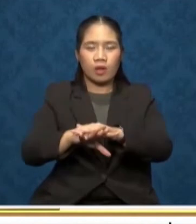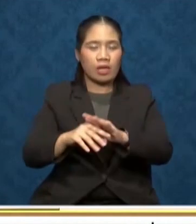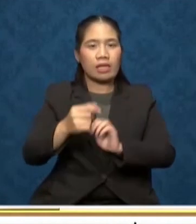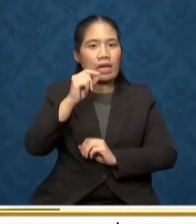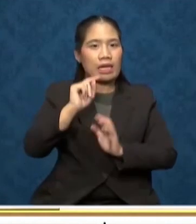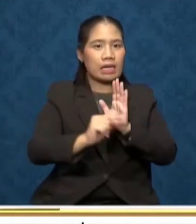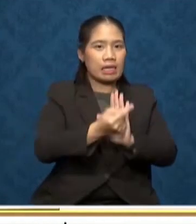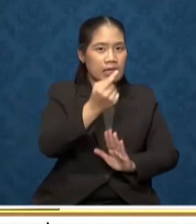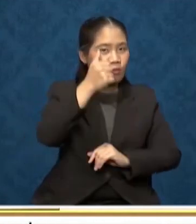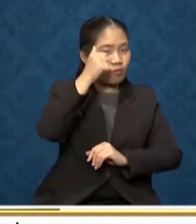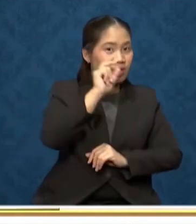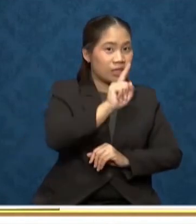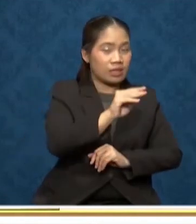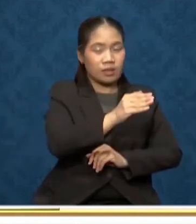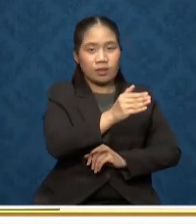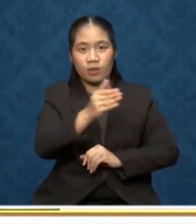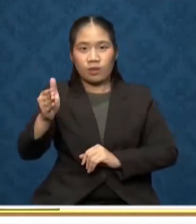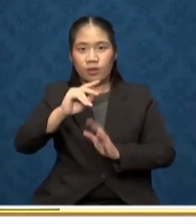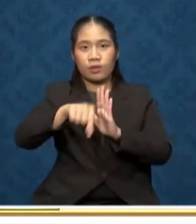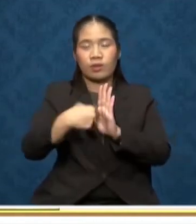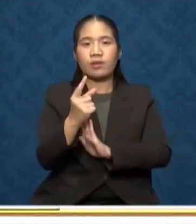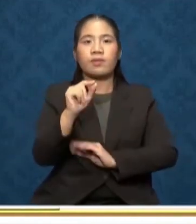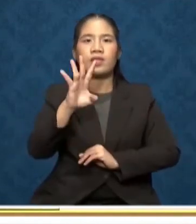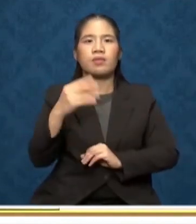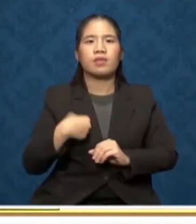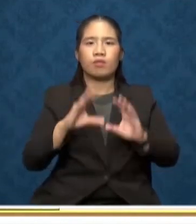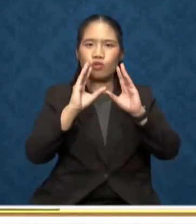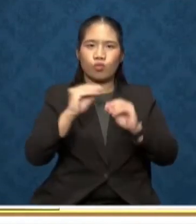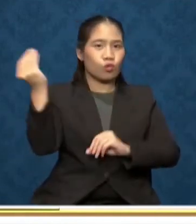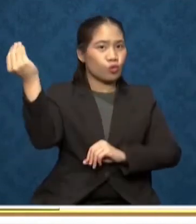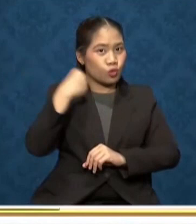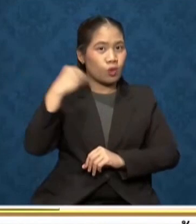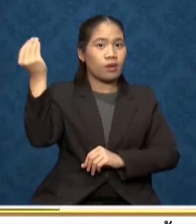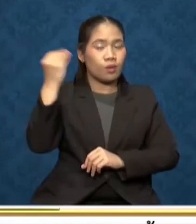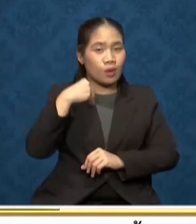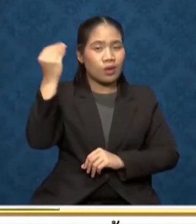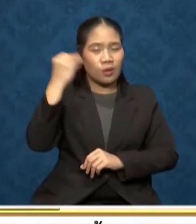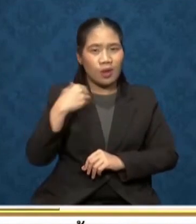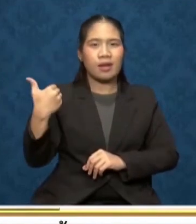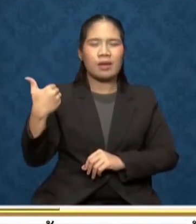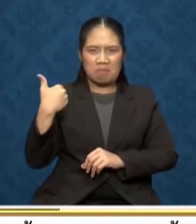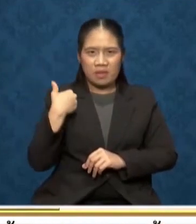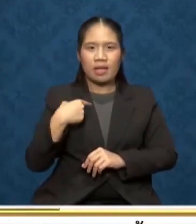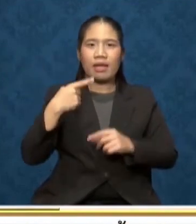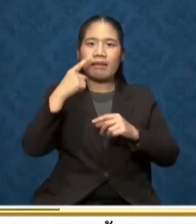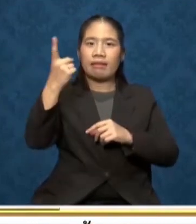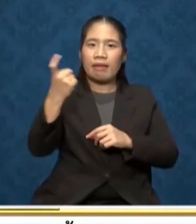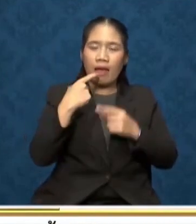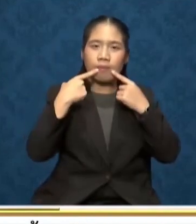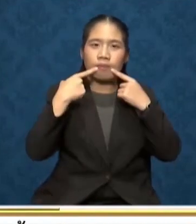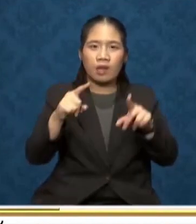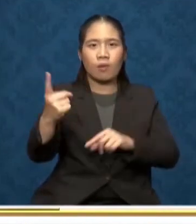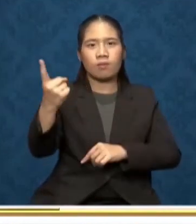ดเหตุการ monthlyainenicalensus plantsะมีกประชุมด้มาจถวันนี้มีกตบกทูซึ่ง ridiculously